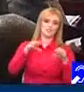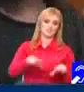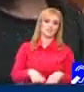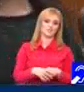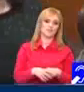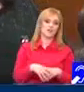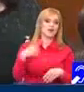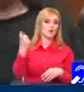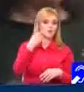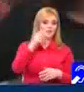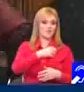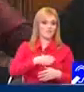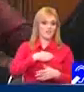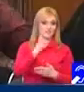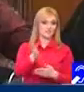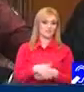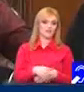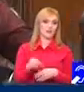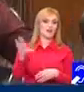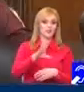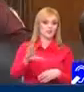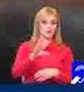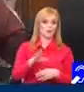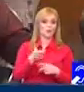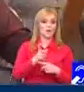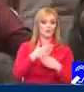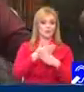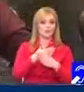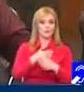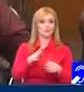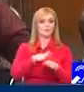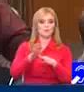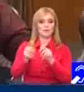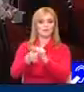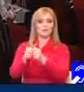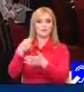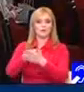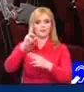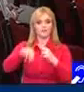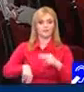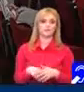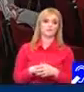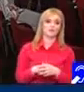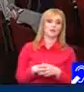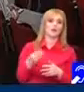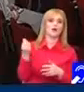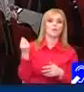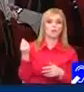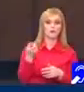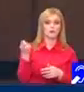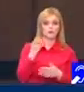mari. Gospodar să fii. Uniunea Europeană pune însă accentul pe implementarea reformelor până la capăt. Cu resurse